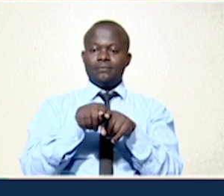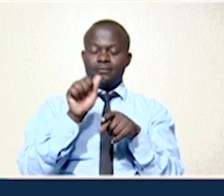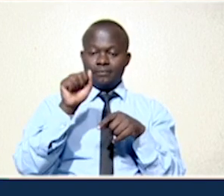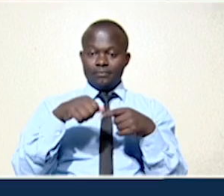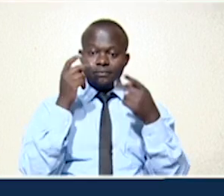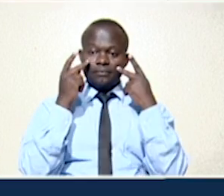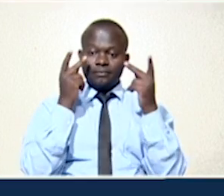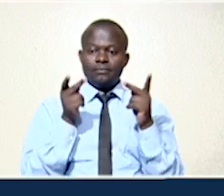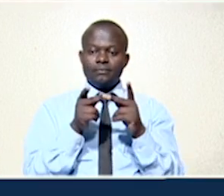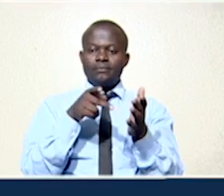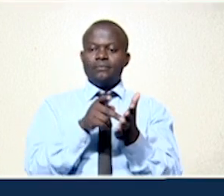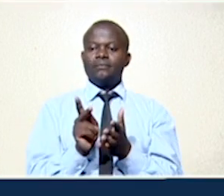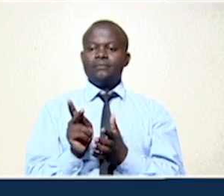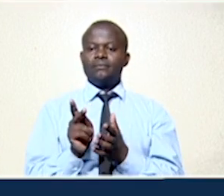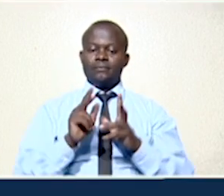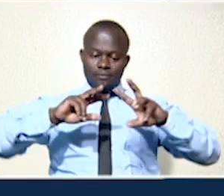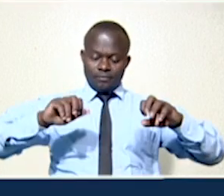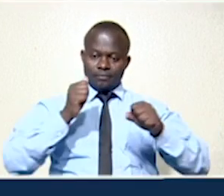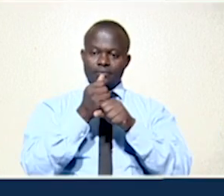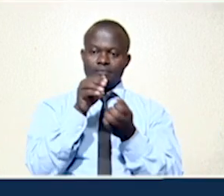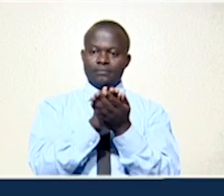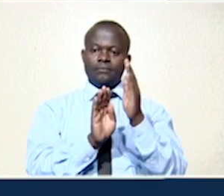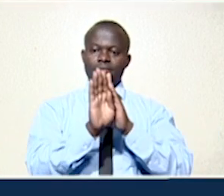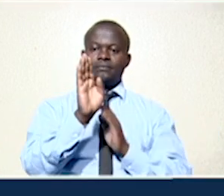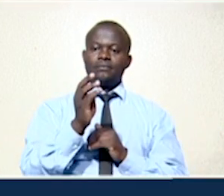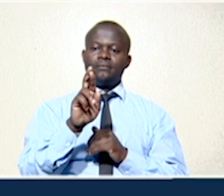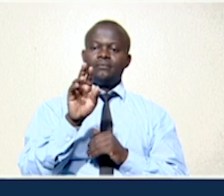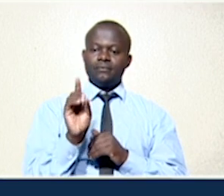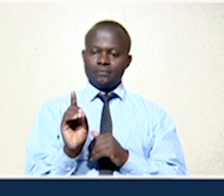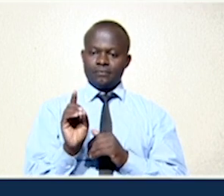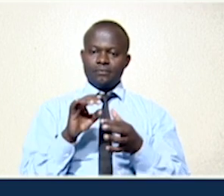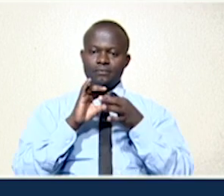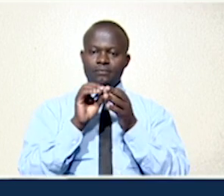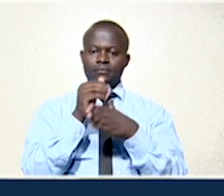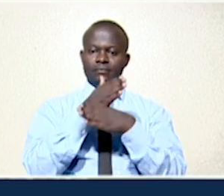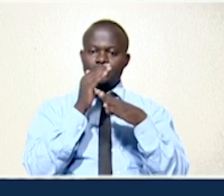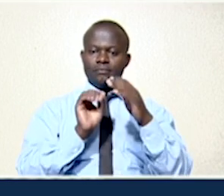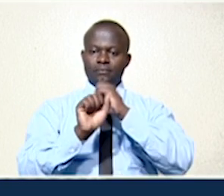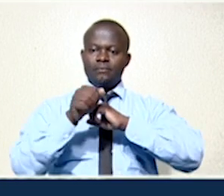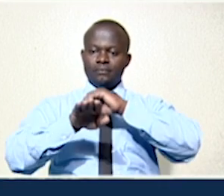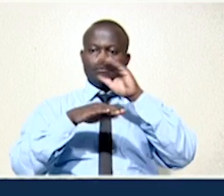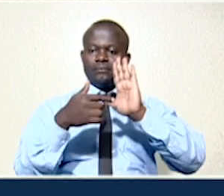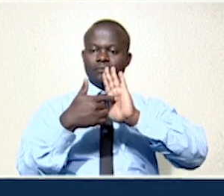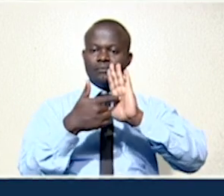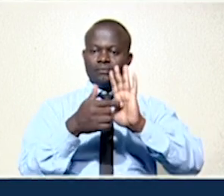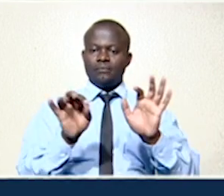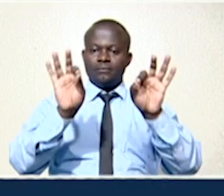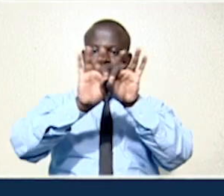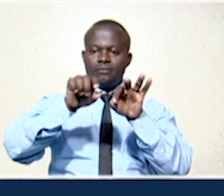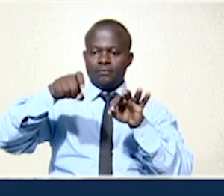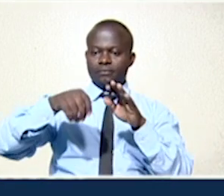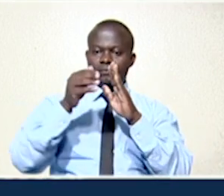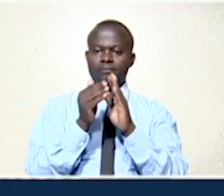aho bagura. Inyigo yateguwe na Banki y'Amajyambere y'u Rwanda BRD ku bufatanye na Minisiteri y'Ibikorwa Remezo igaragaza ibiciro bikwiye